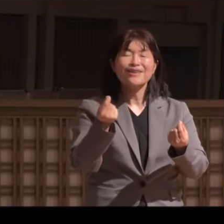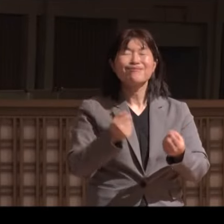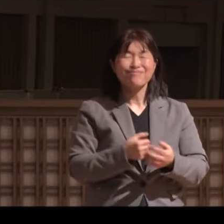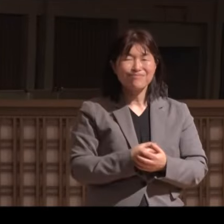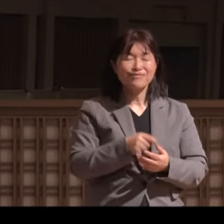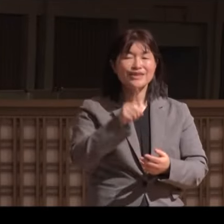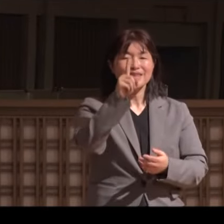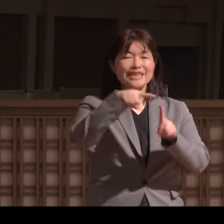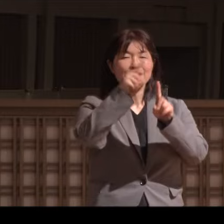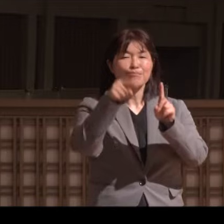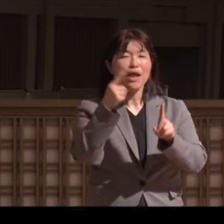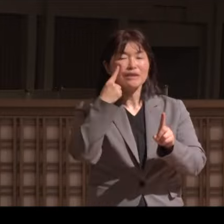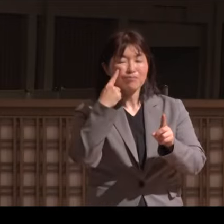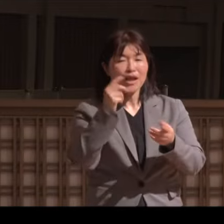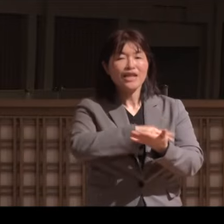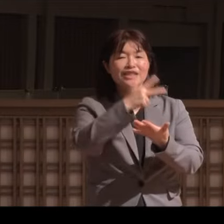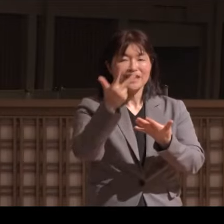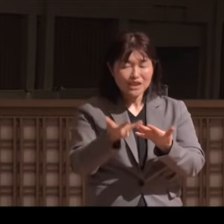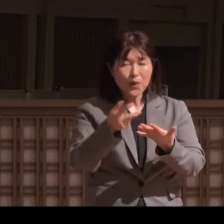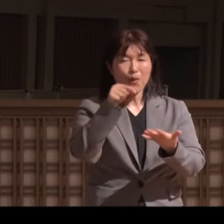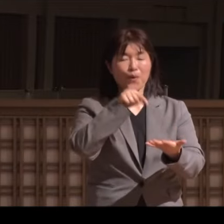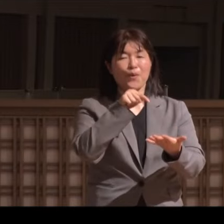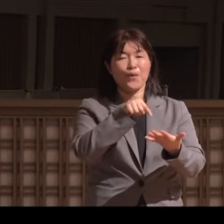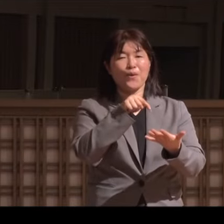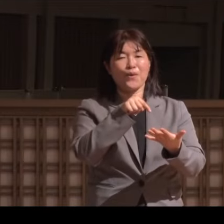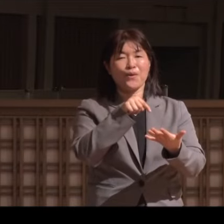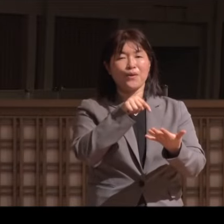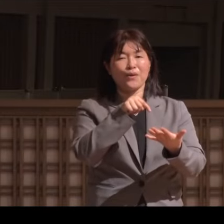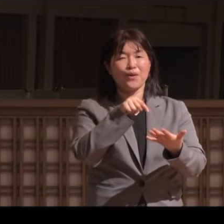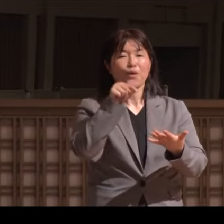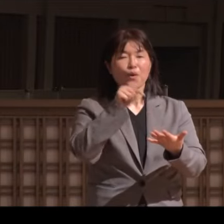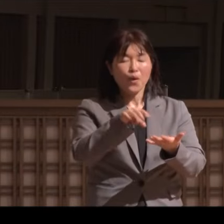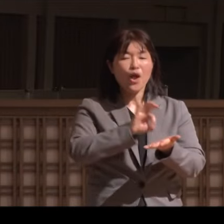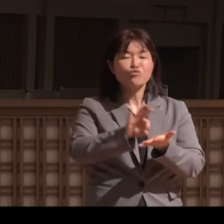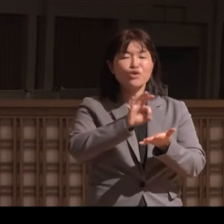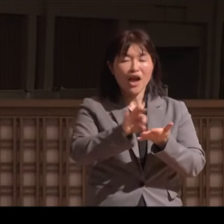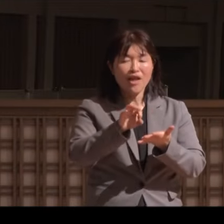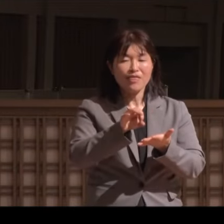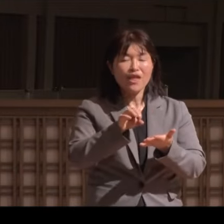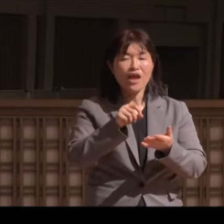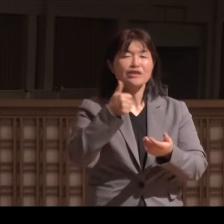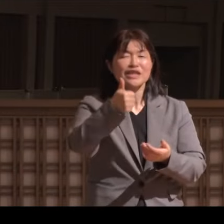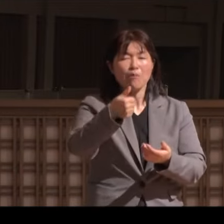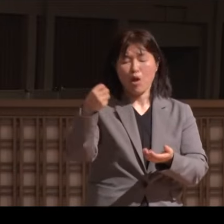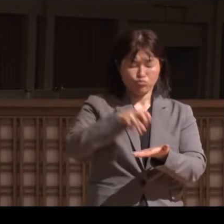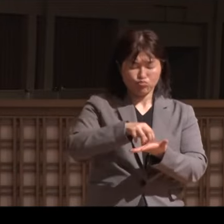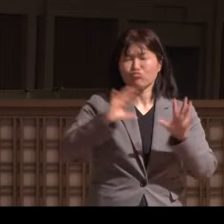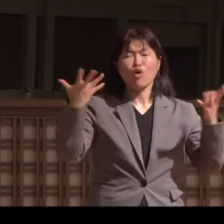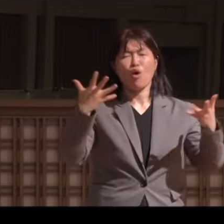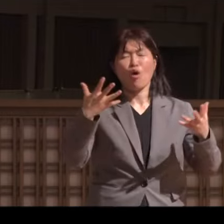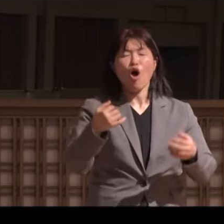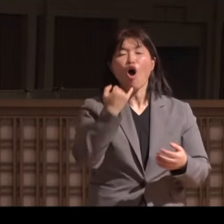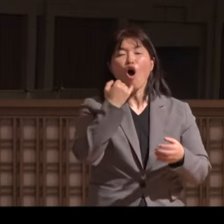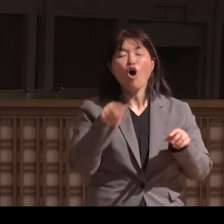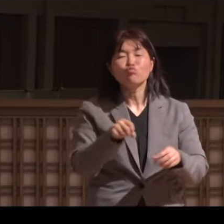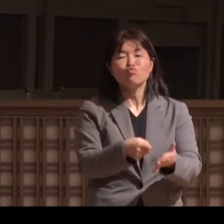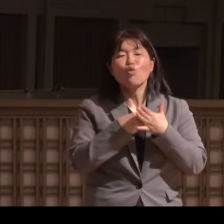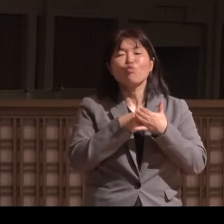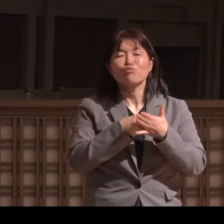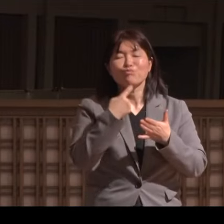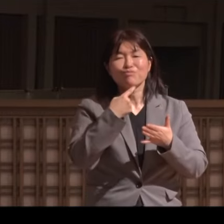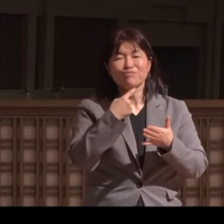え1ページ目の資料の取り扱いについてっていうところにあのこれを使って喋るなとは書いてないのでいいやろとで